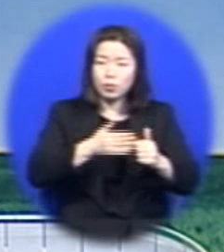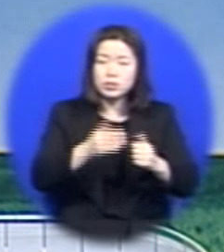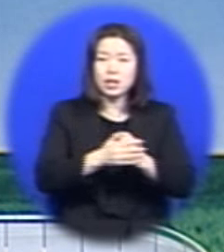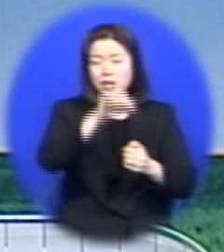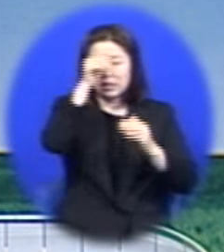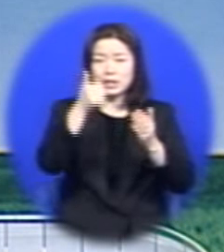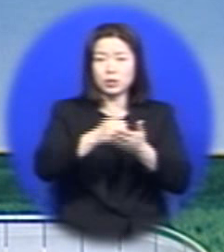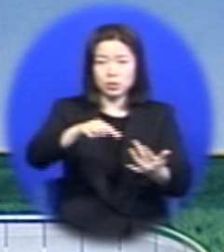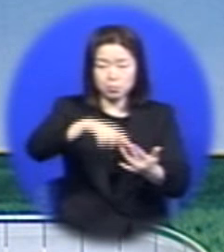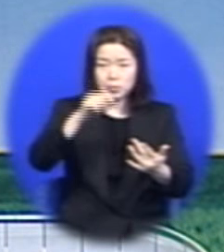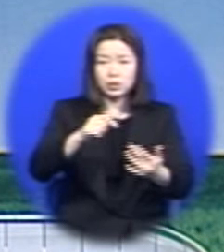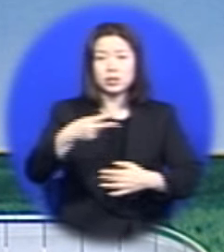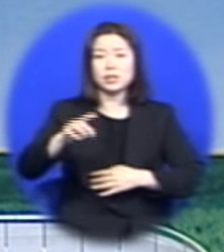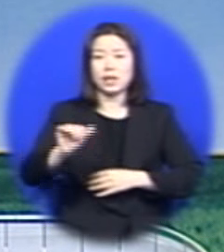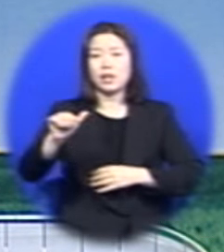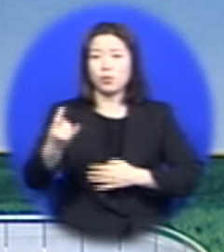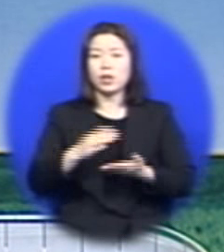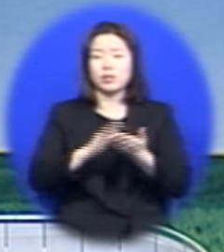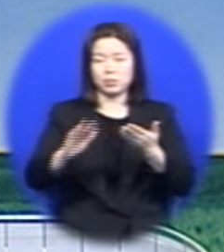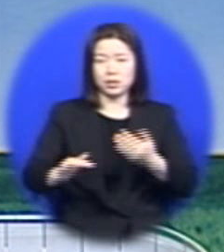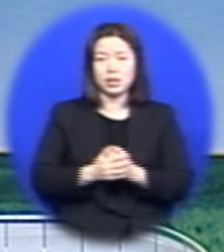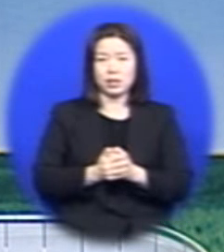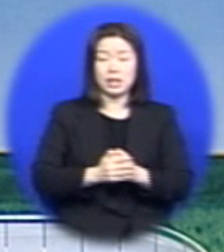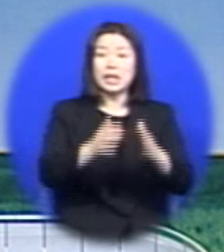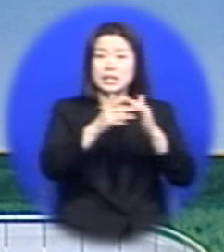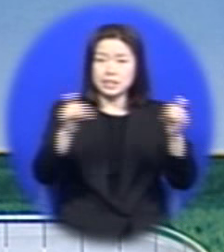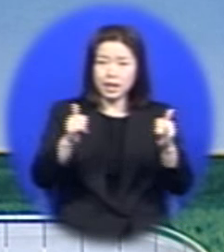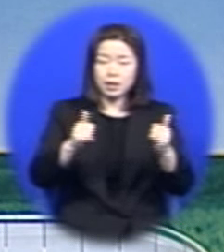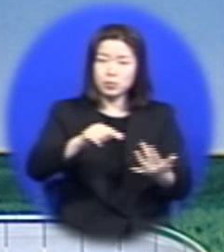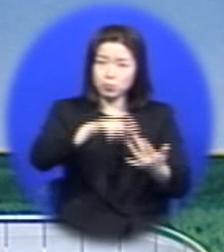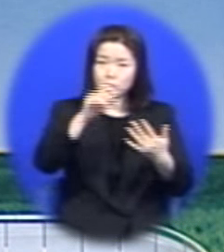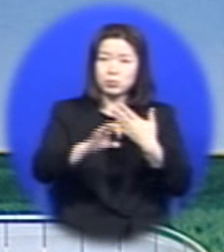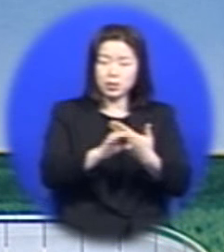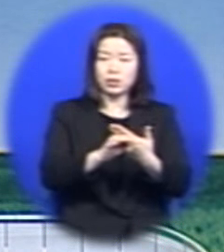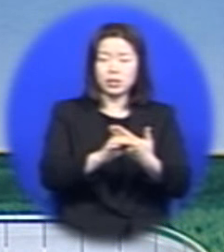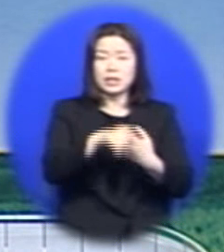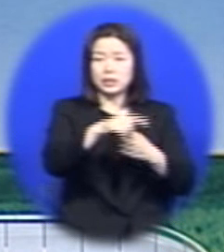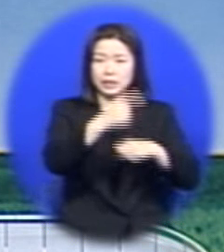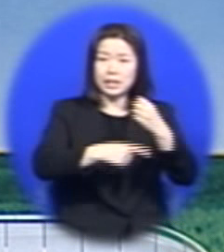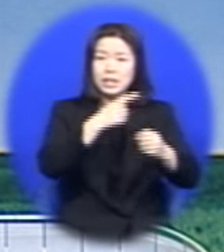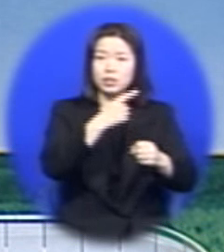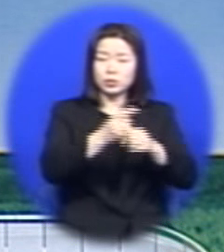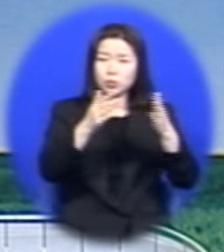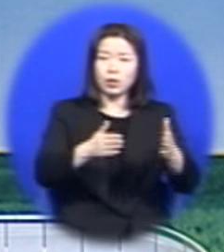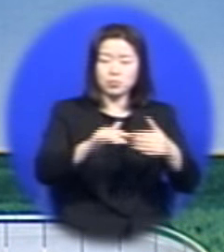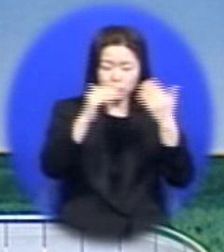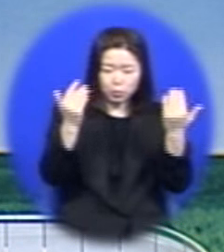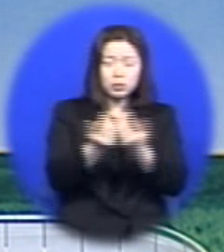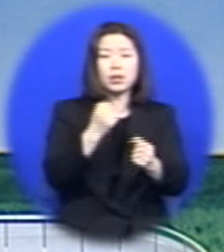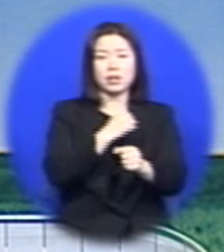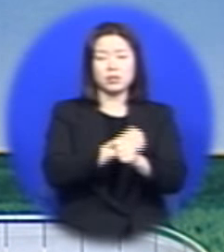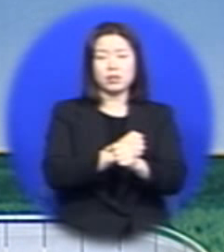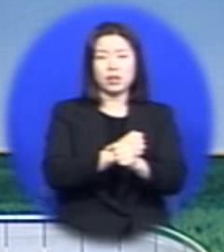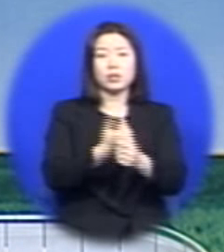당회예요. 사람을 뽑으면 그건 교회 1년 동안의 모든 걸 다 한 거나 마찬가지예요.